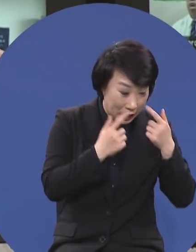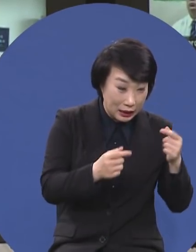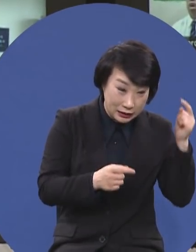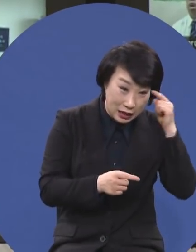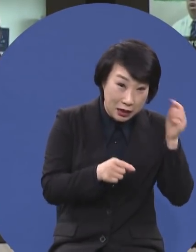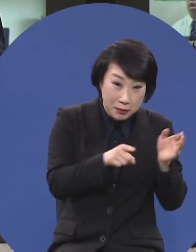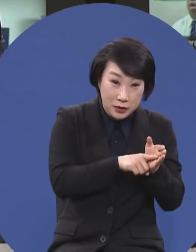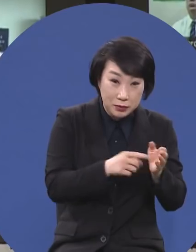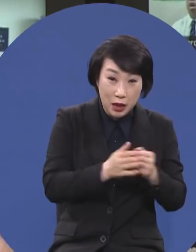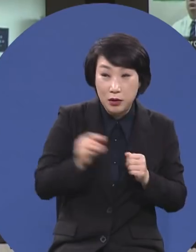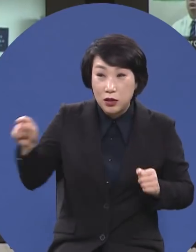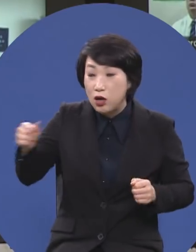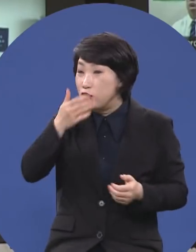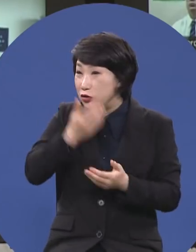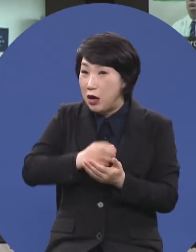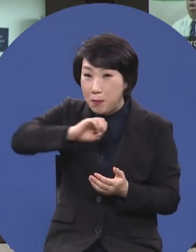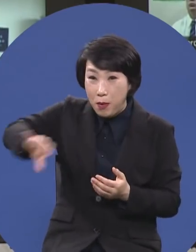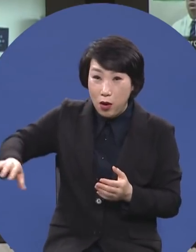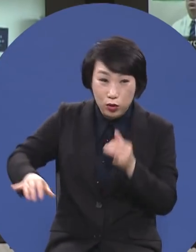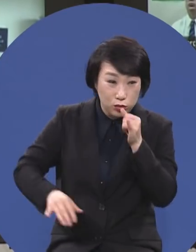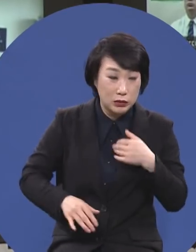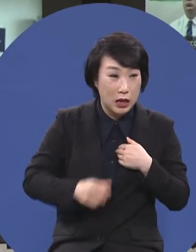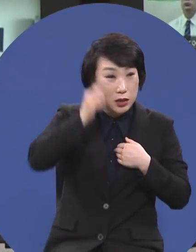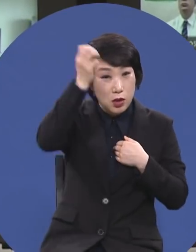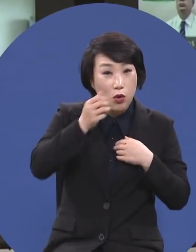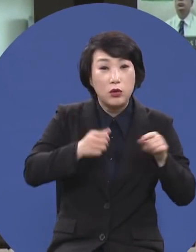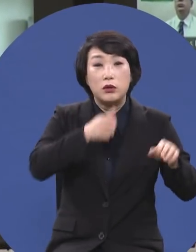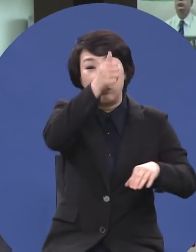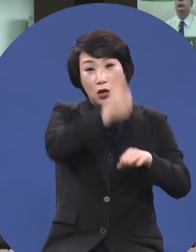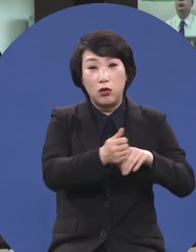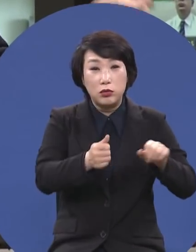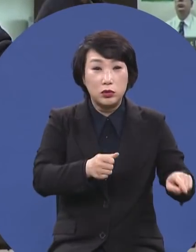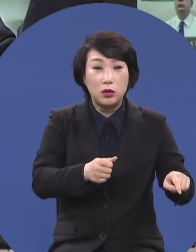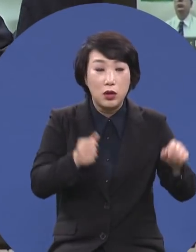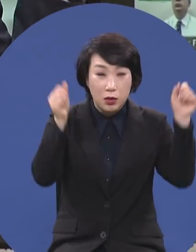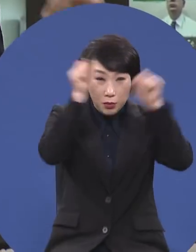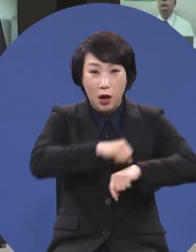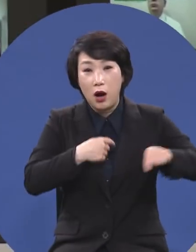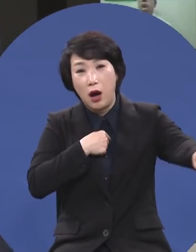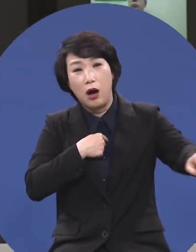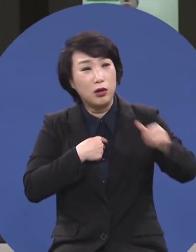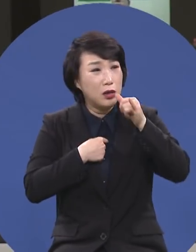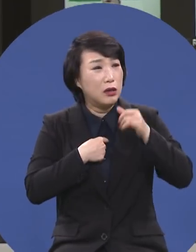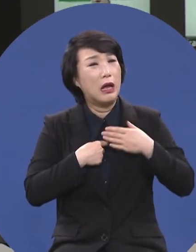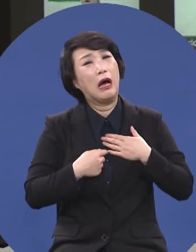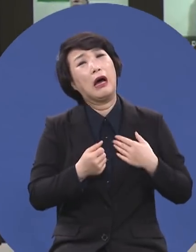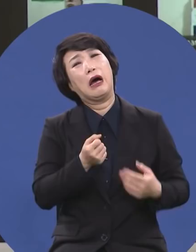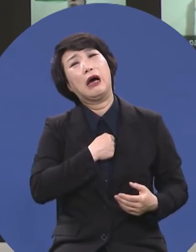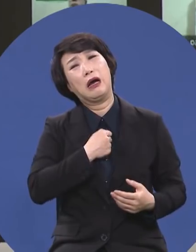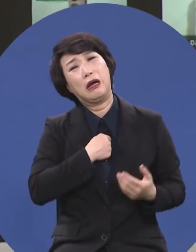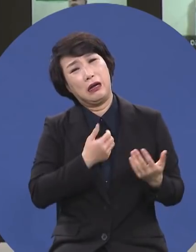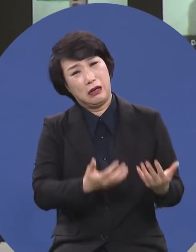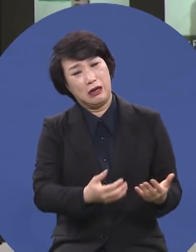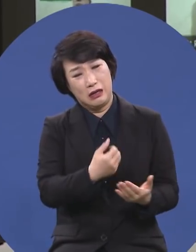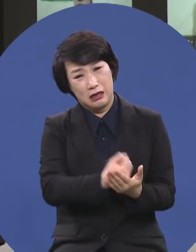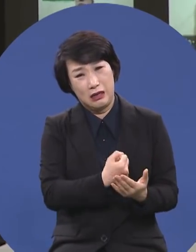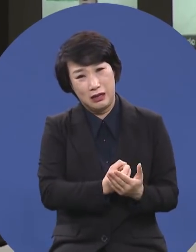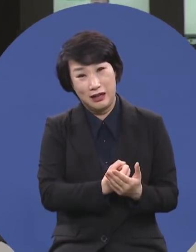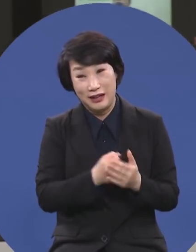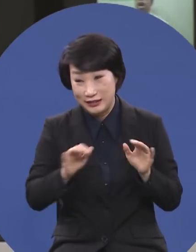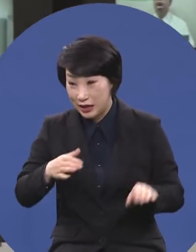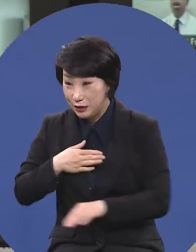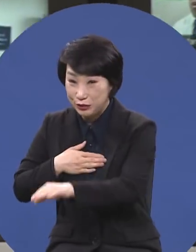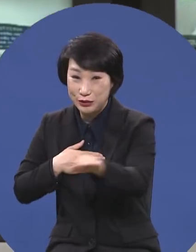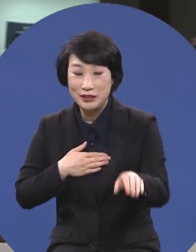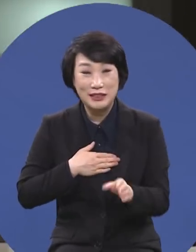때문에 귀한 것을 버리고 내 영혼을 멸망으로 내던진다면 이보다 안타까운 일이 있겠는가. 우리는